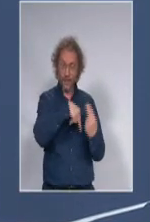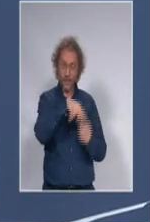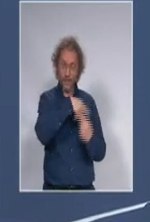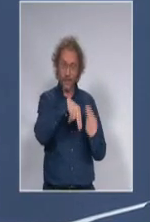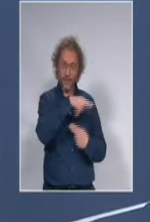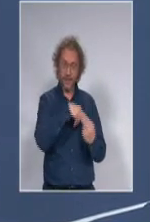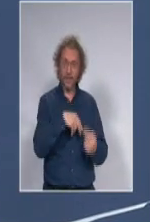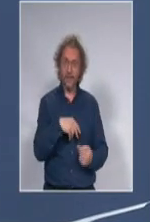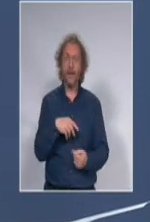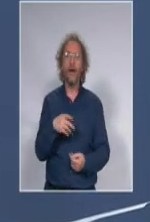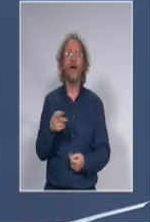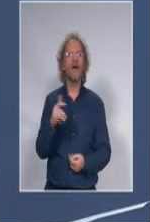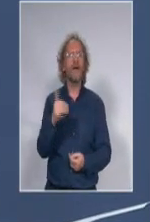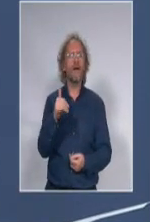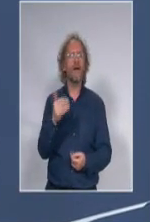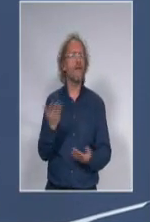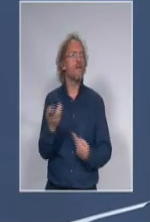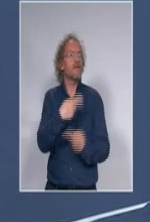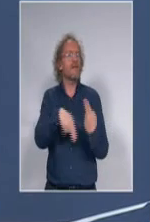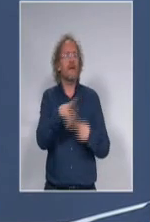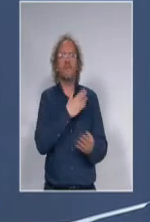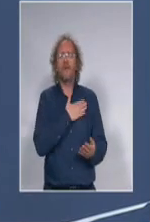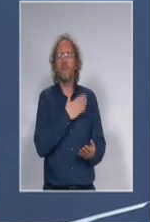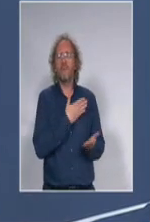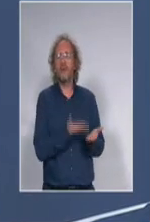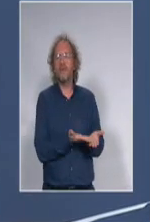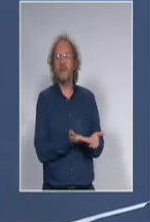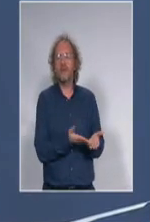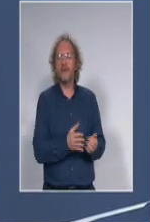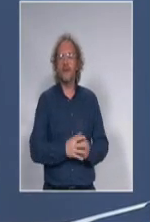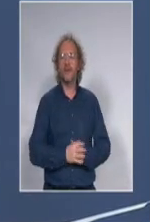kreću se. Posebno će policija večeras